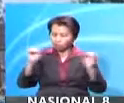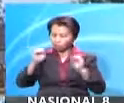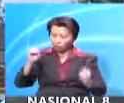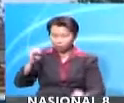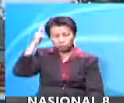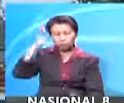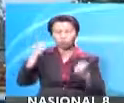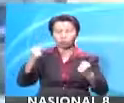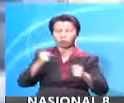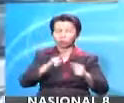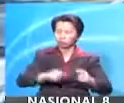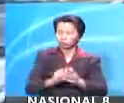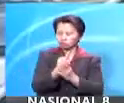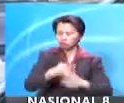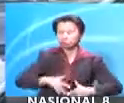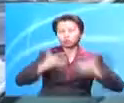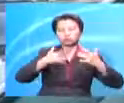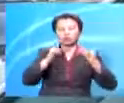menimbulkan rasa tidak puasa di pengguna